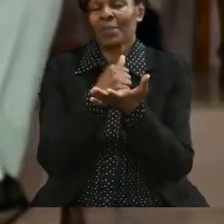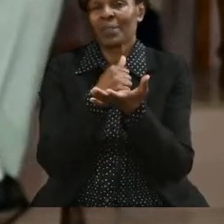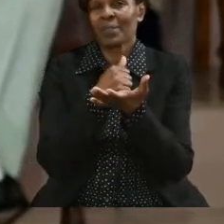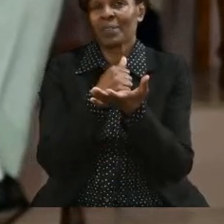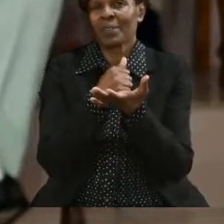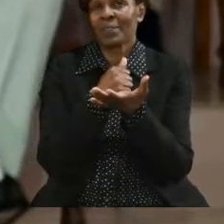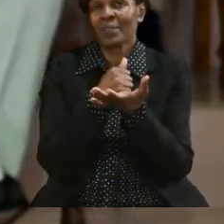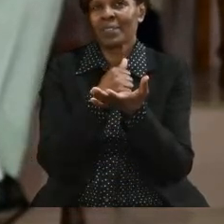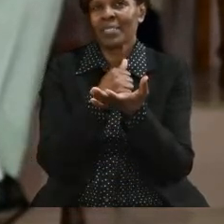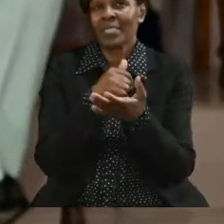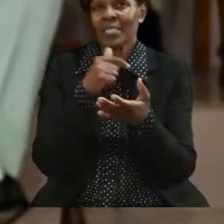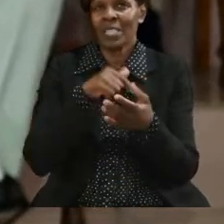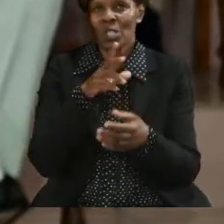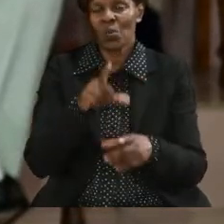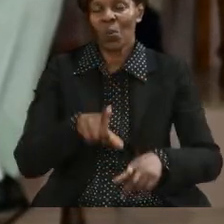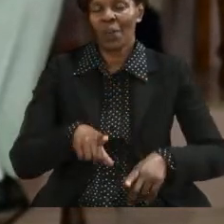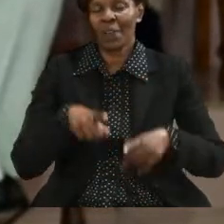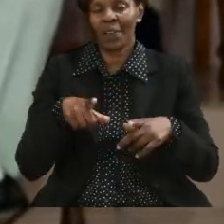matũ-inĩ maku